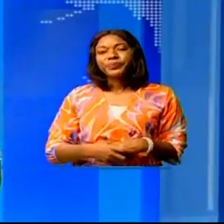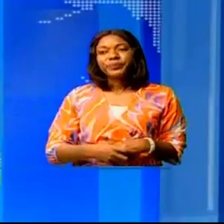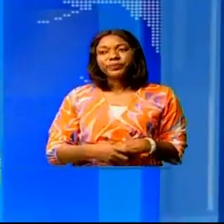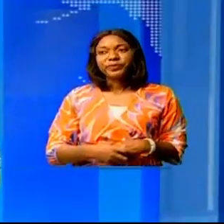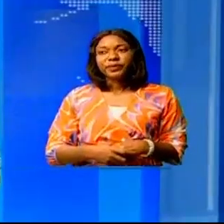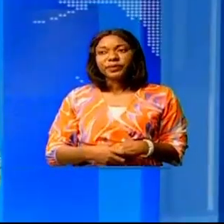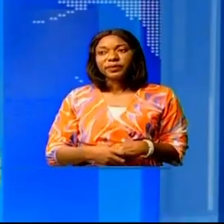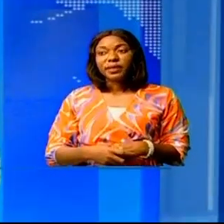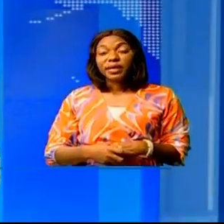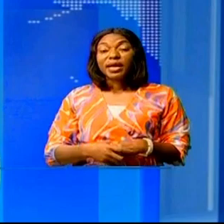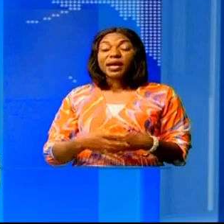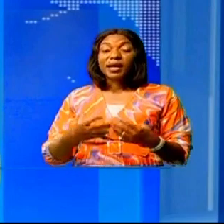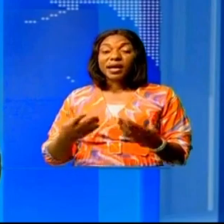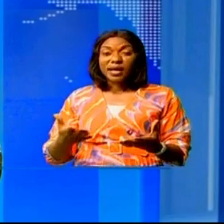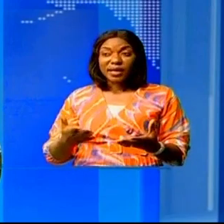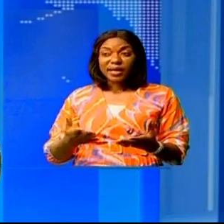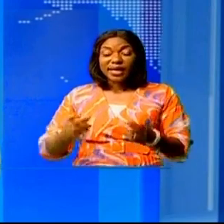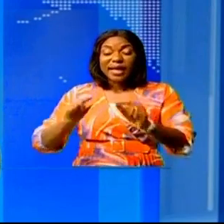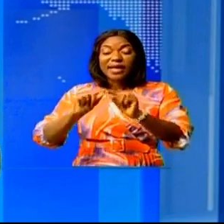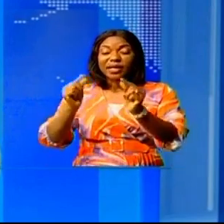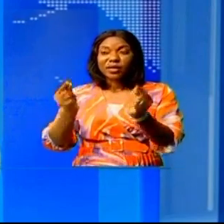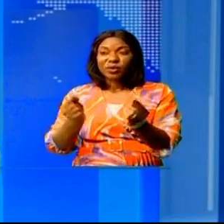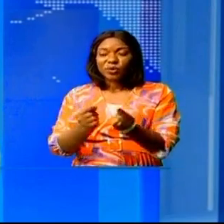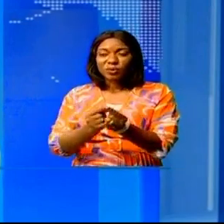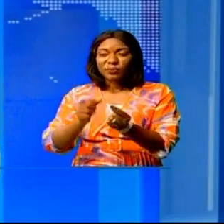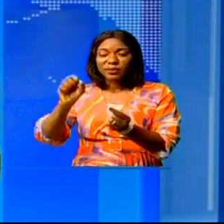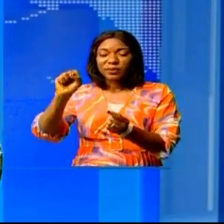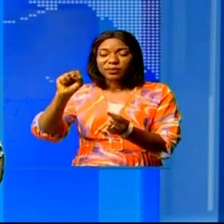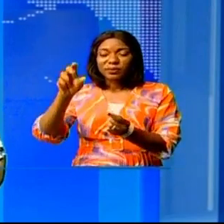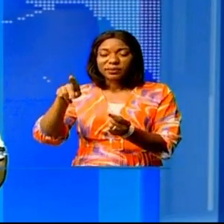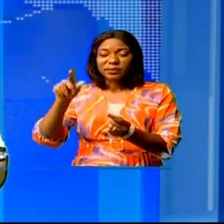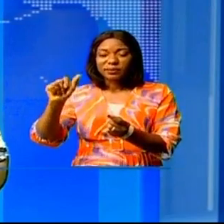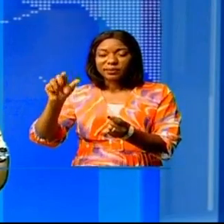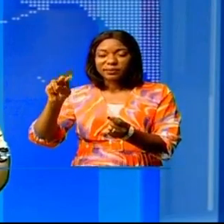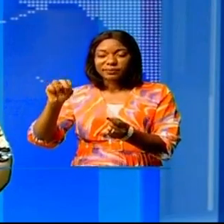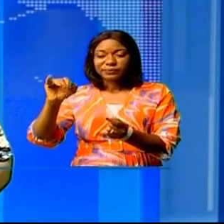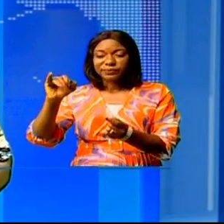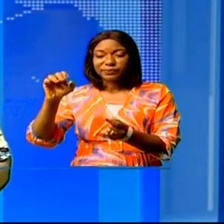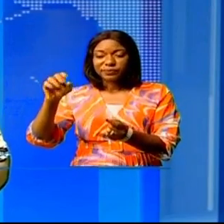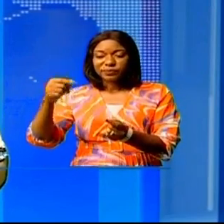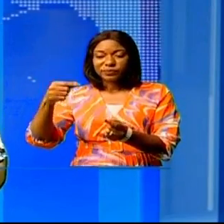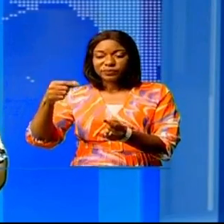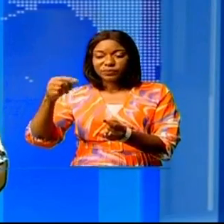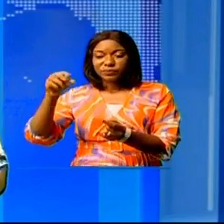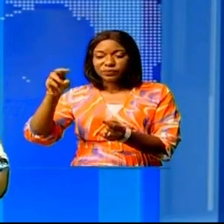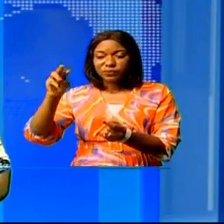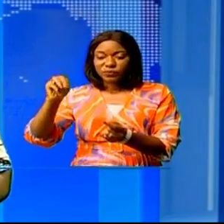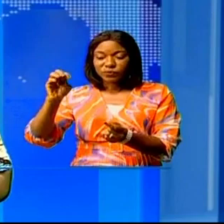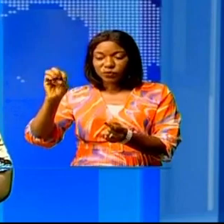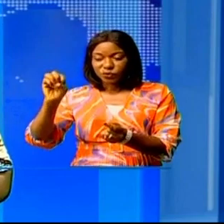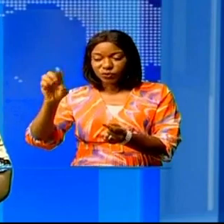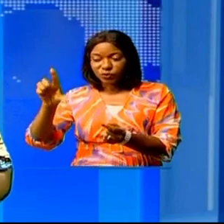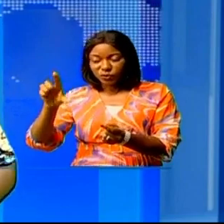La firme espagnole Rometa va servir la population du Haut-Ouélé en matériel de